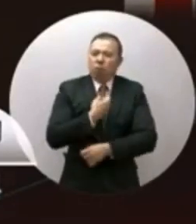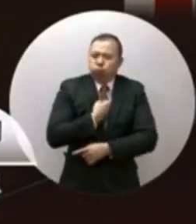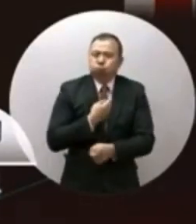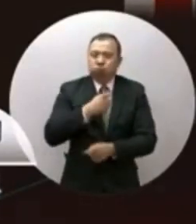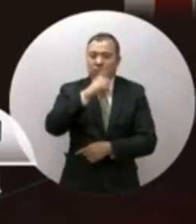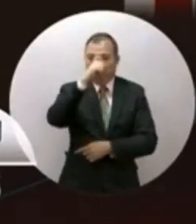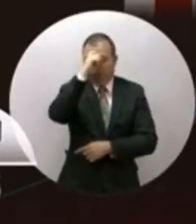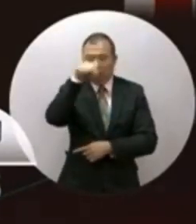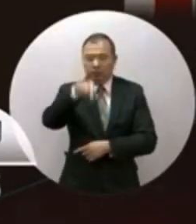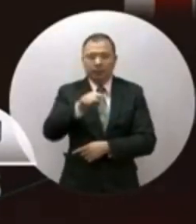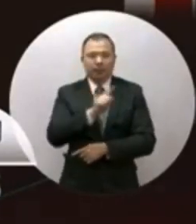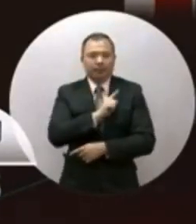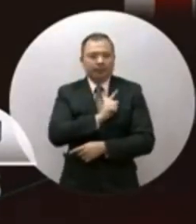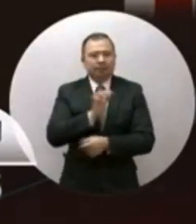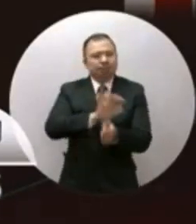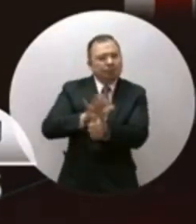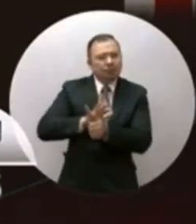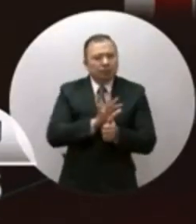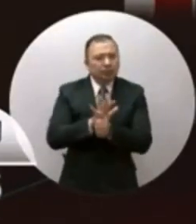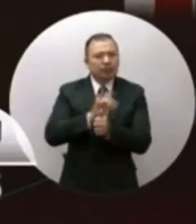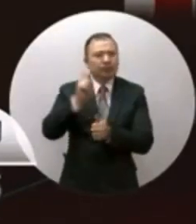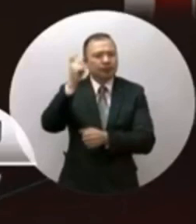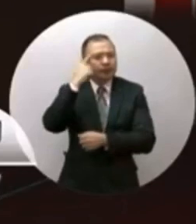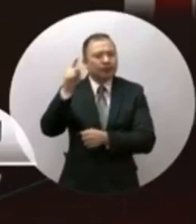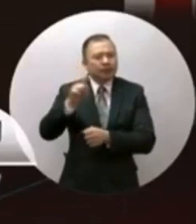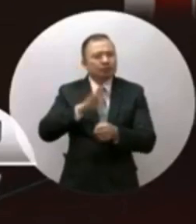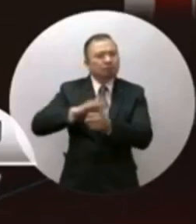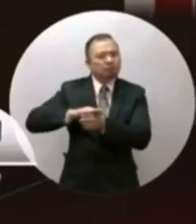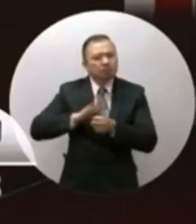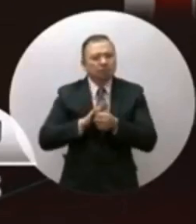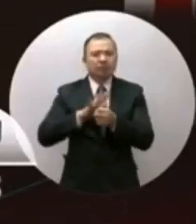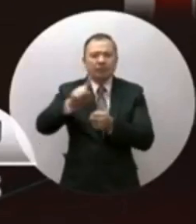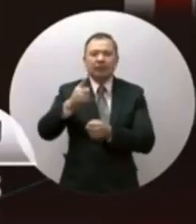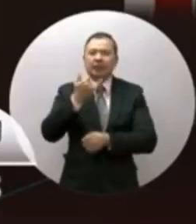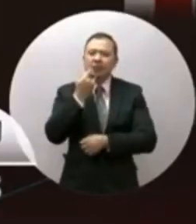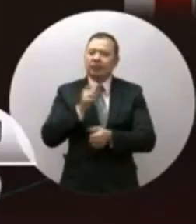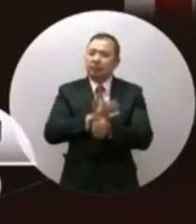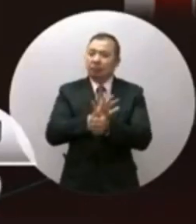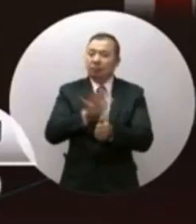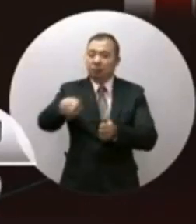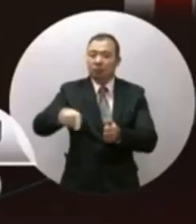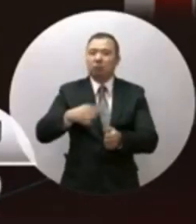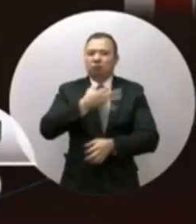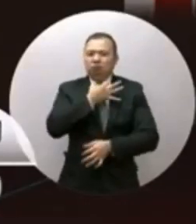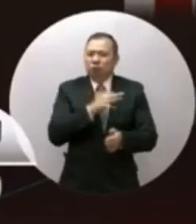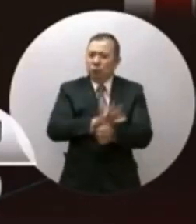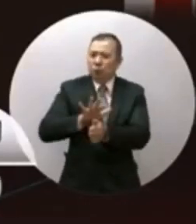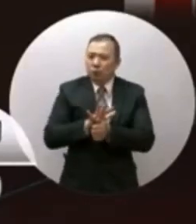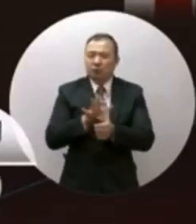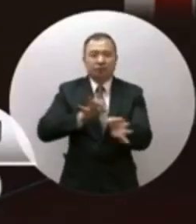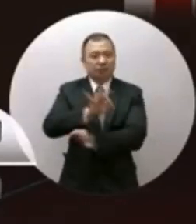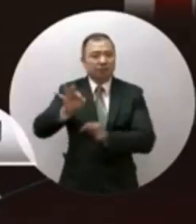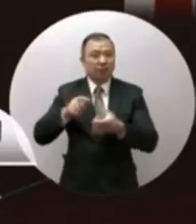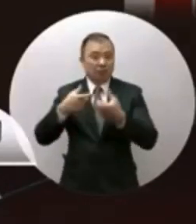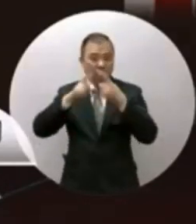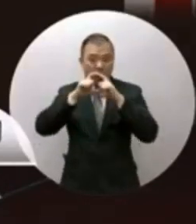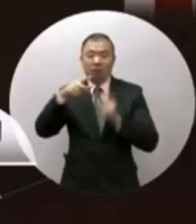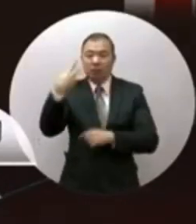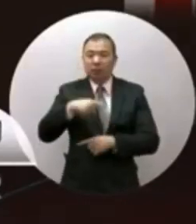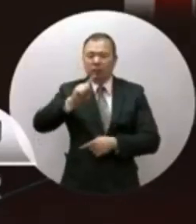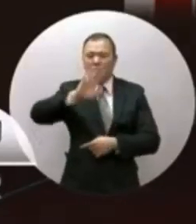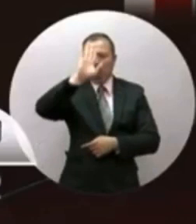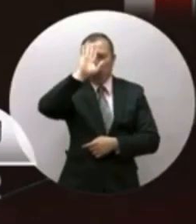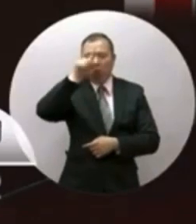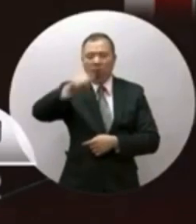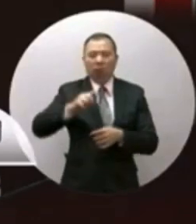神原则，提出各项纾困振兴的计划。而疫情超